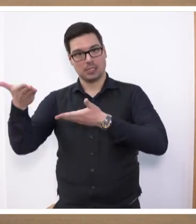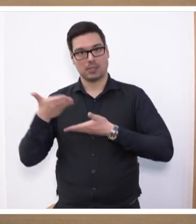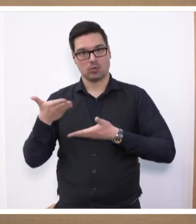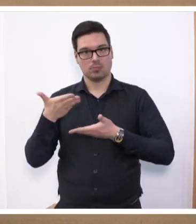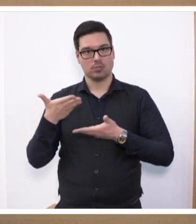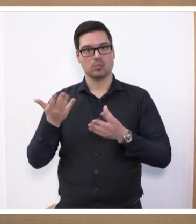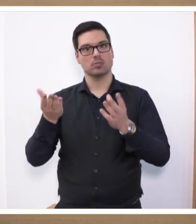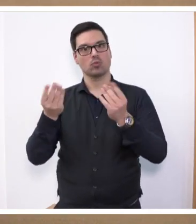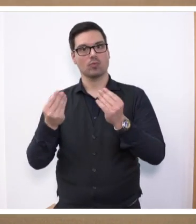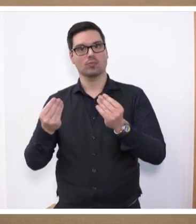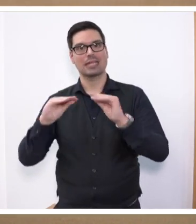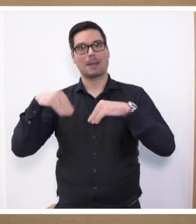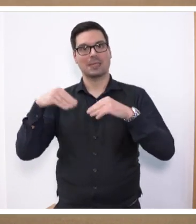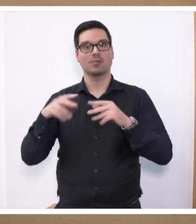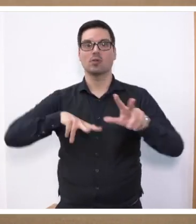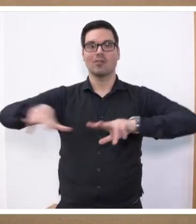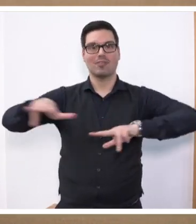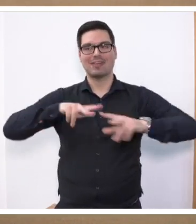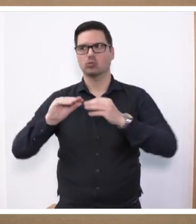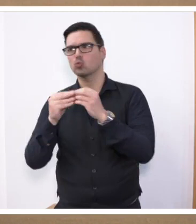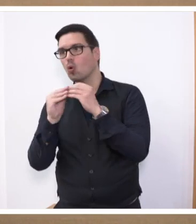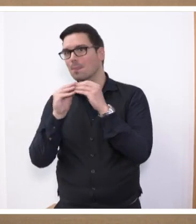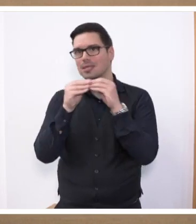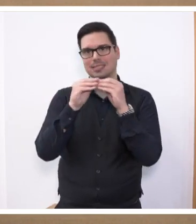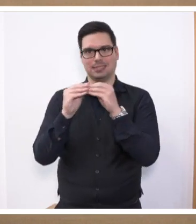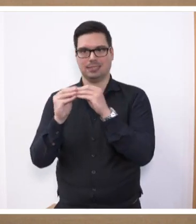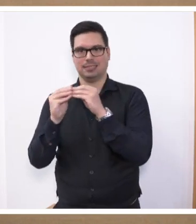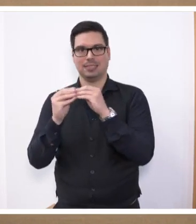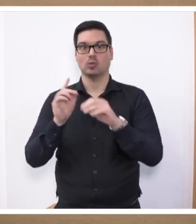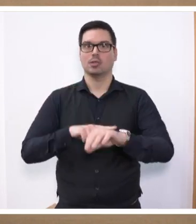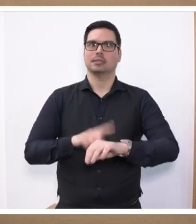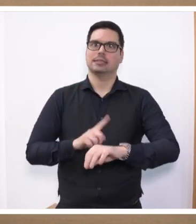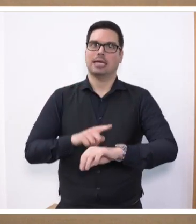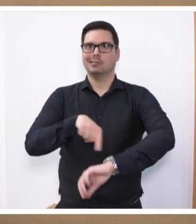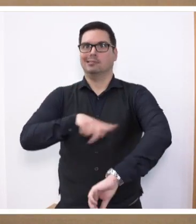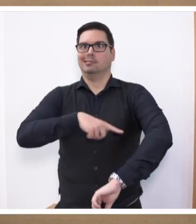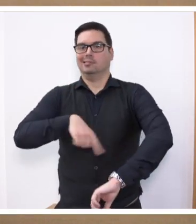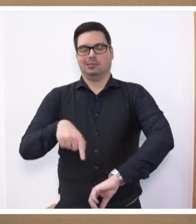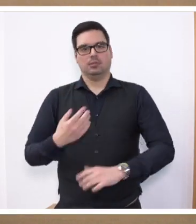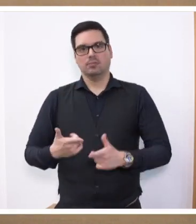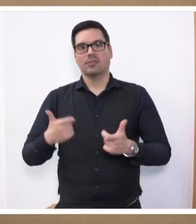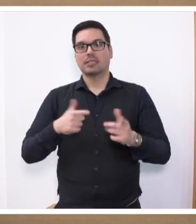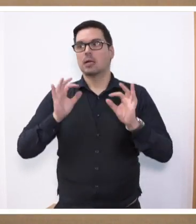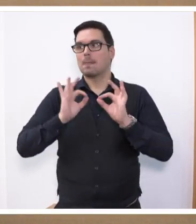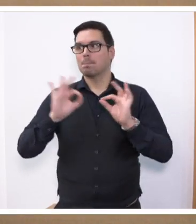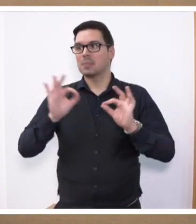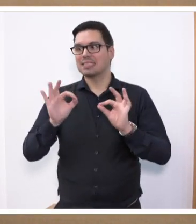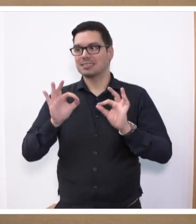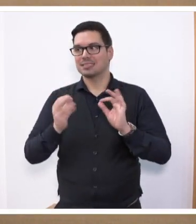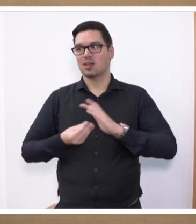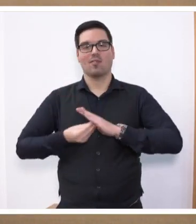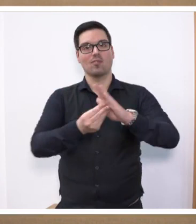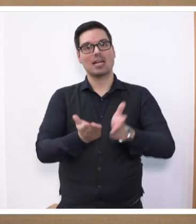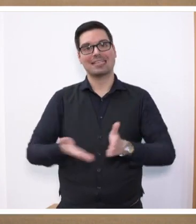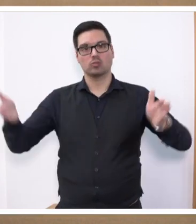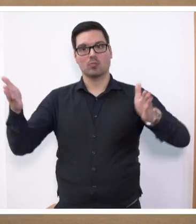Aktivierung der Mittel für die Verwaltung kompliziert und auch zu zeitintensiv. Was bringen uns die tollsten Fördertöpfe, wenn wir